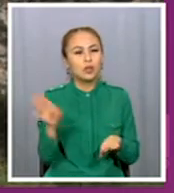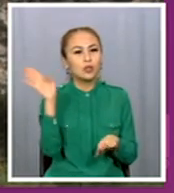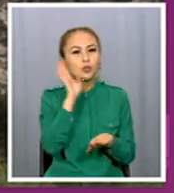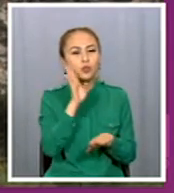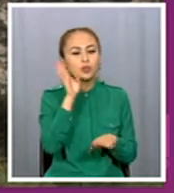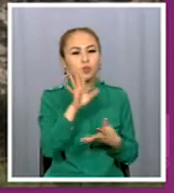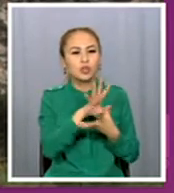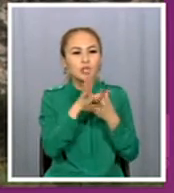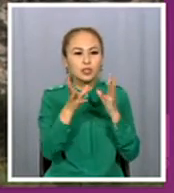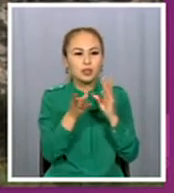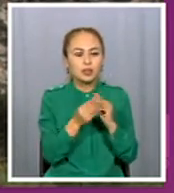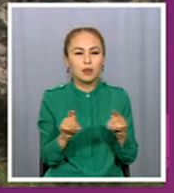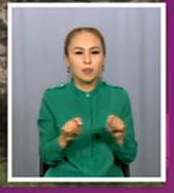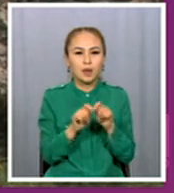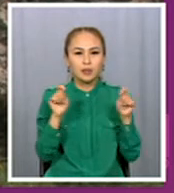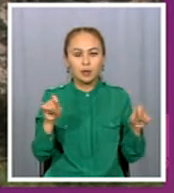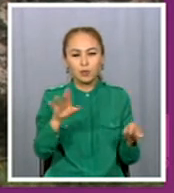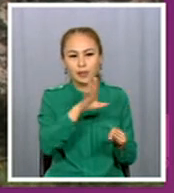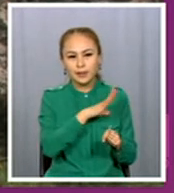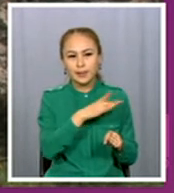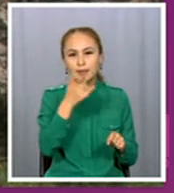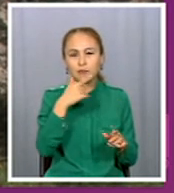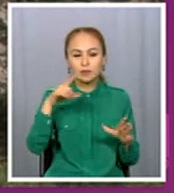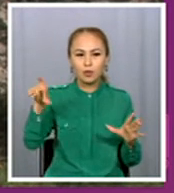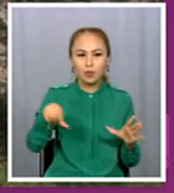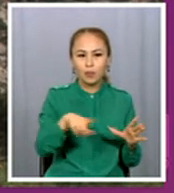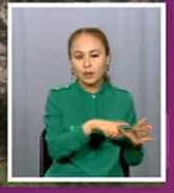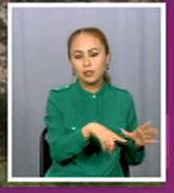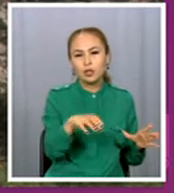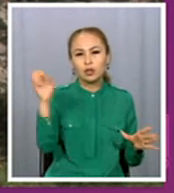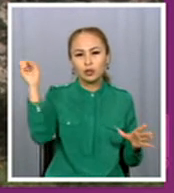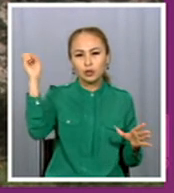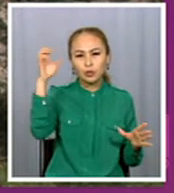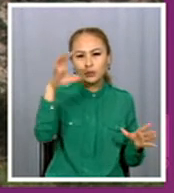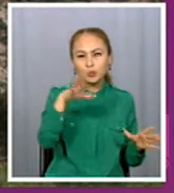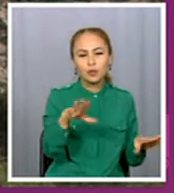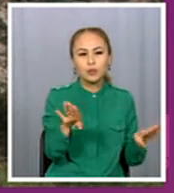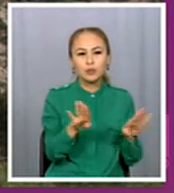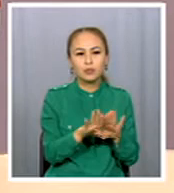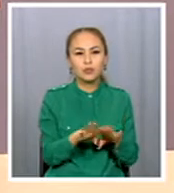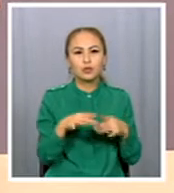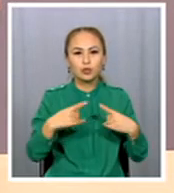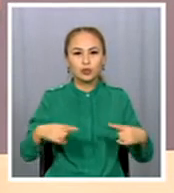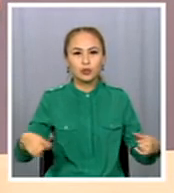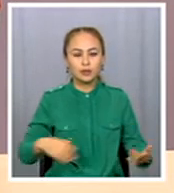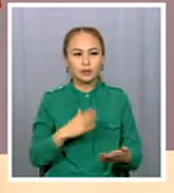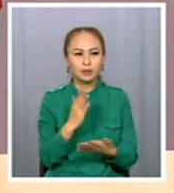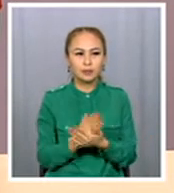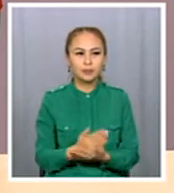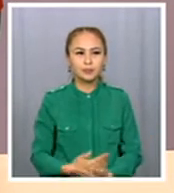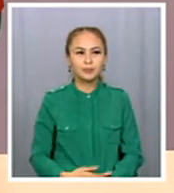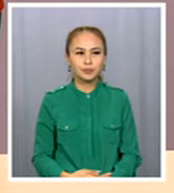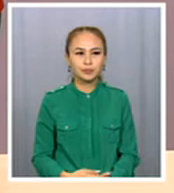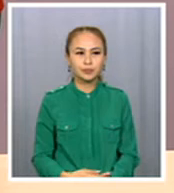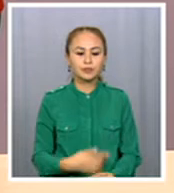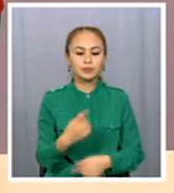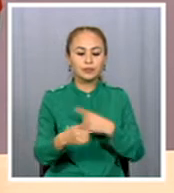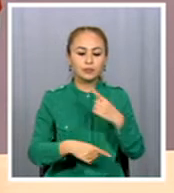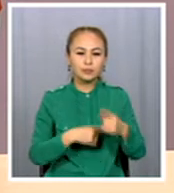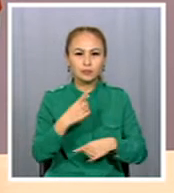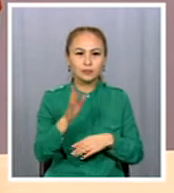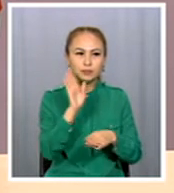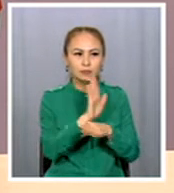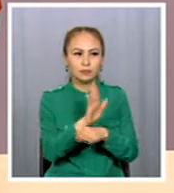шашырандысында пайда болатын кішкентай кемпір қосақтар күн сәулесімен құбылып ұшқын атады. Балалар, келесі тапсырмаға